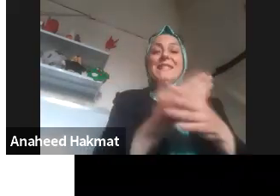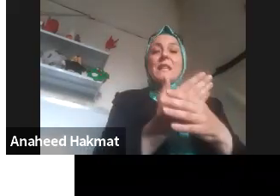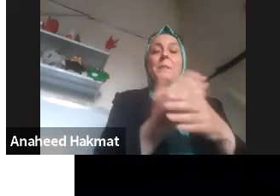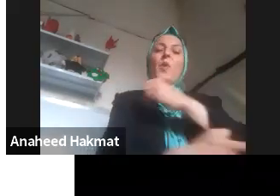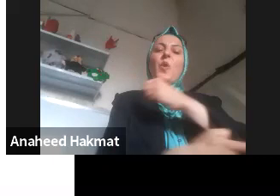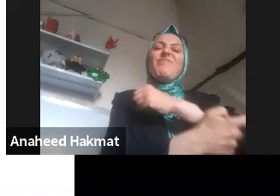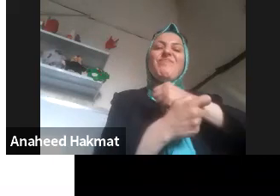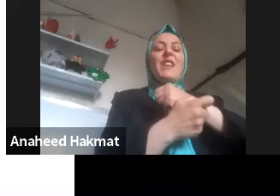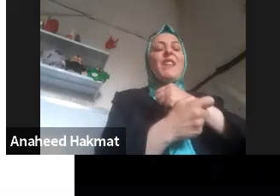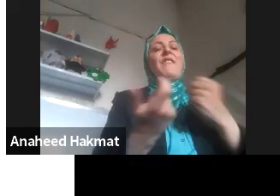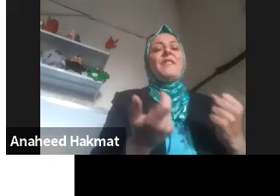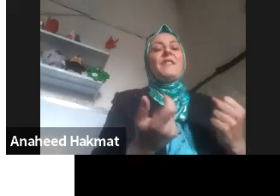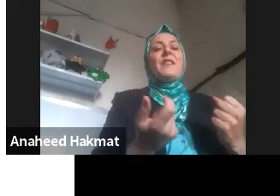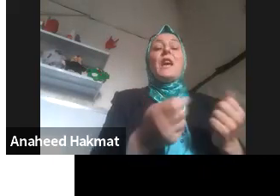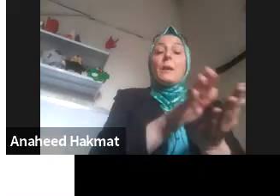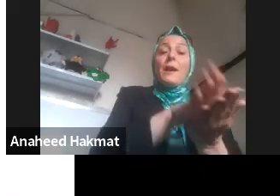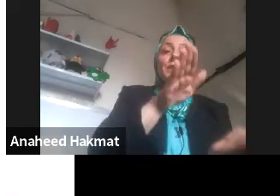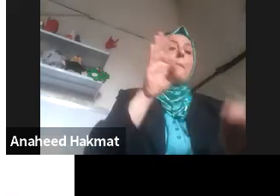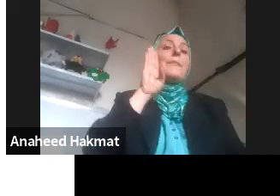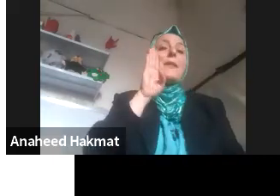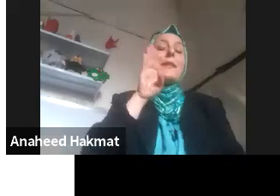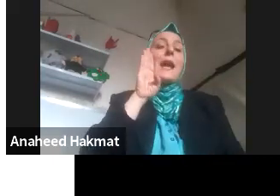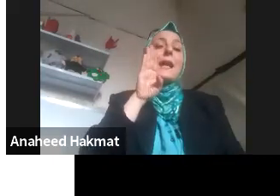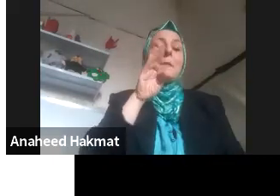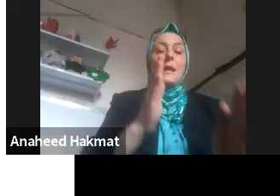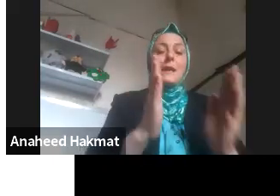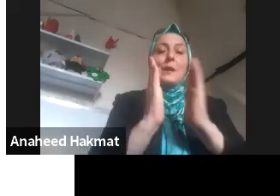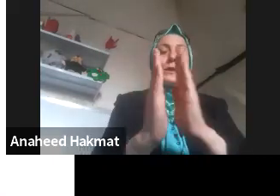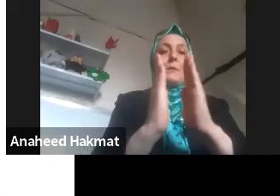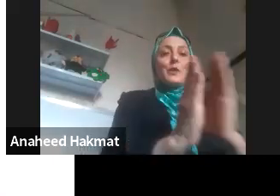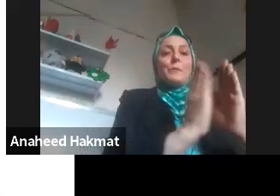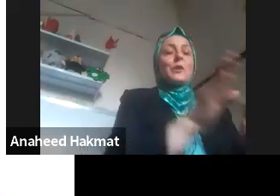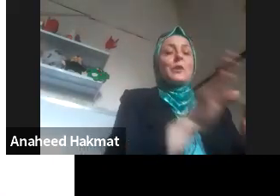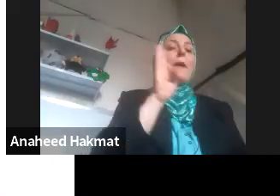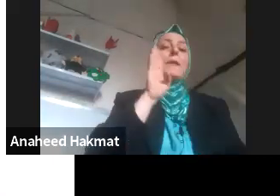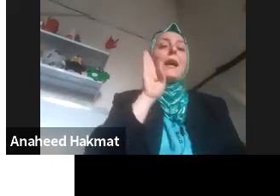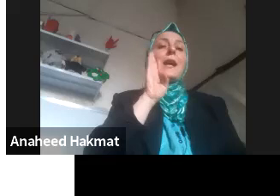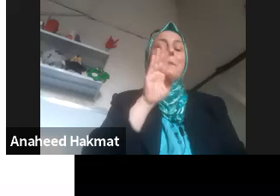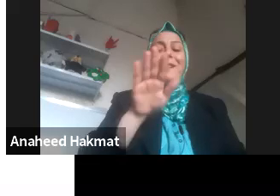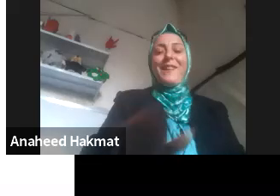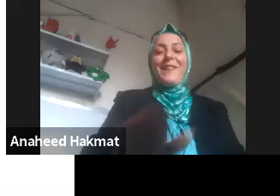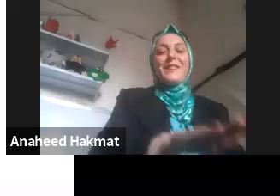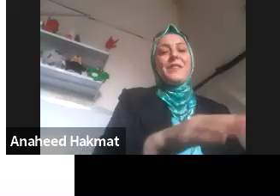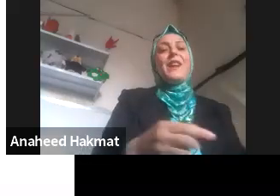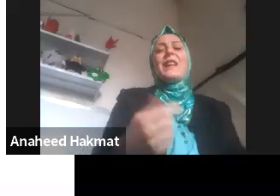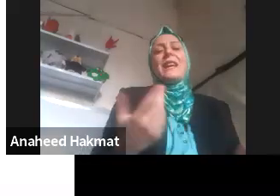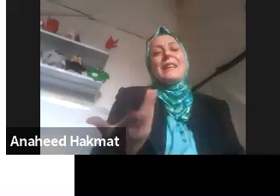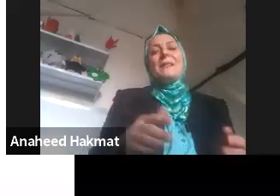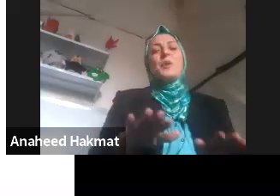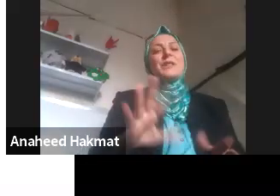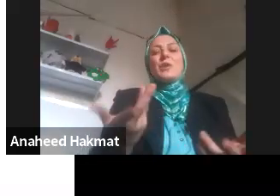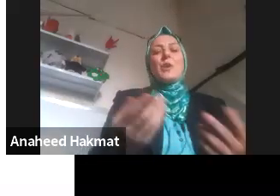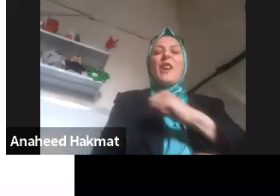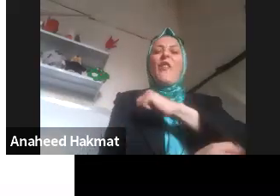توفير رزم تعليمية، الرزم التعليمية توفيرها للأطفال الأقل حظاً، وحتى مرات إنه إحنا نوصلها